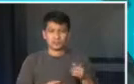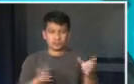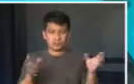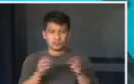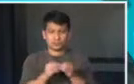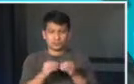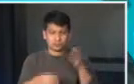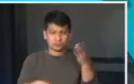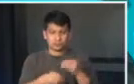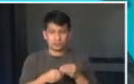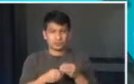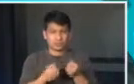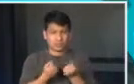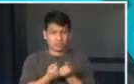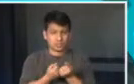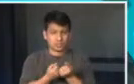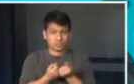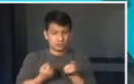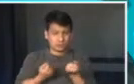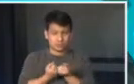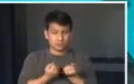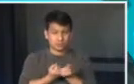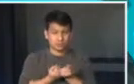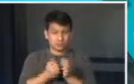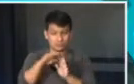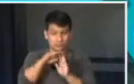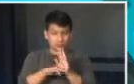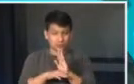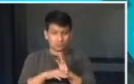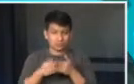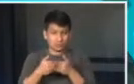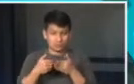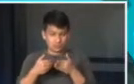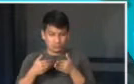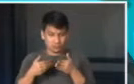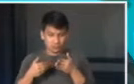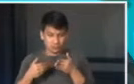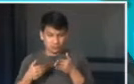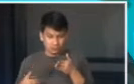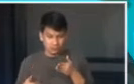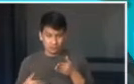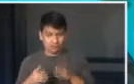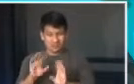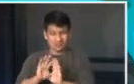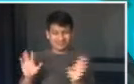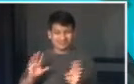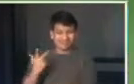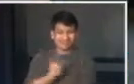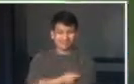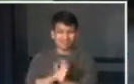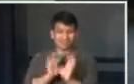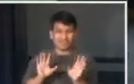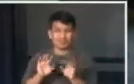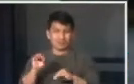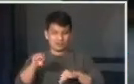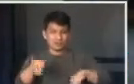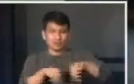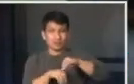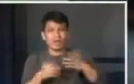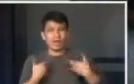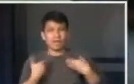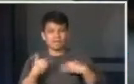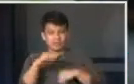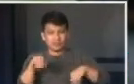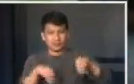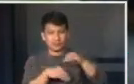magbubuo ng quick substitution list ang pamahalaan sakaling may umatras na babakunahan mula sa priority list. Inutusan ng Department of